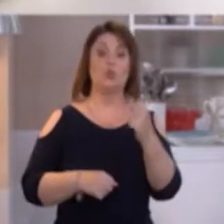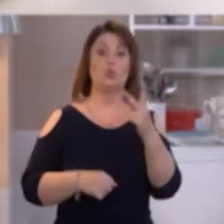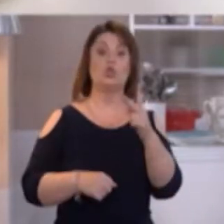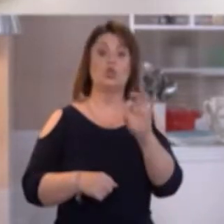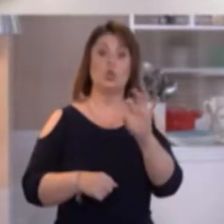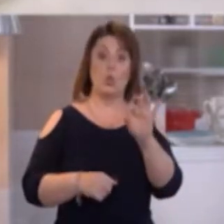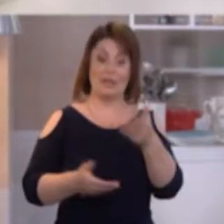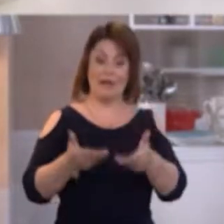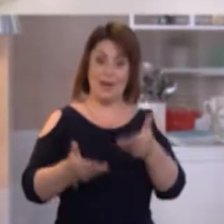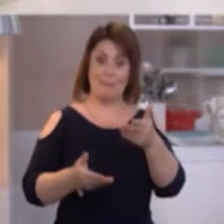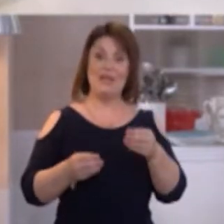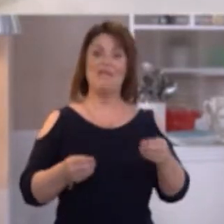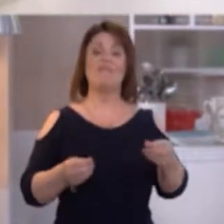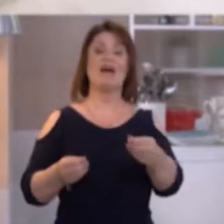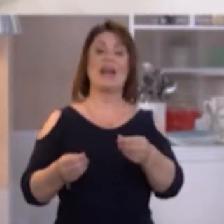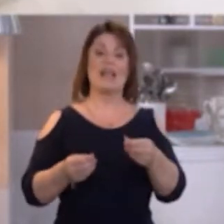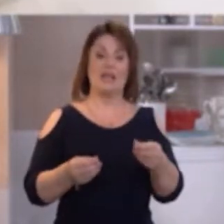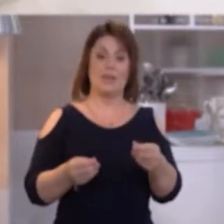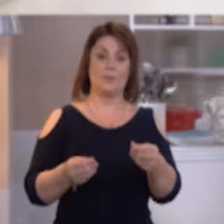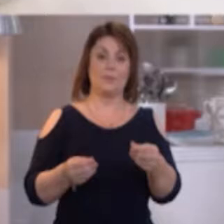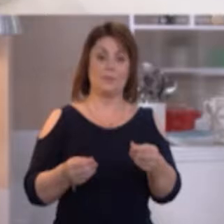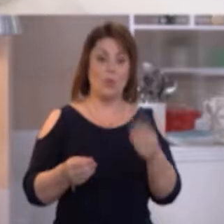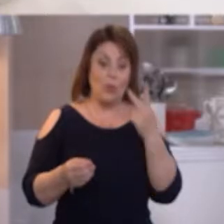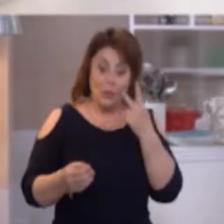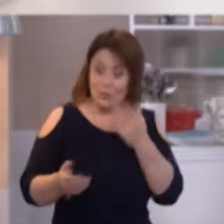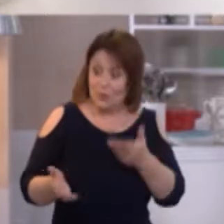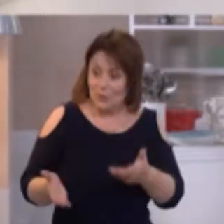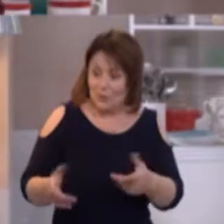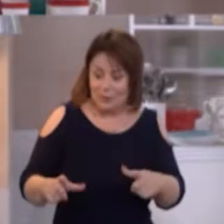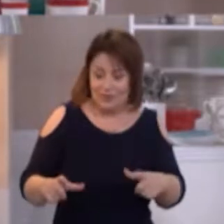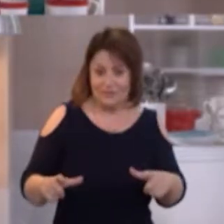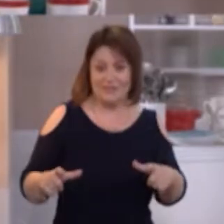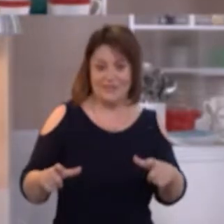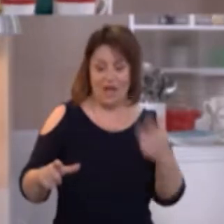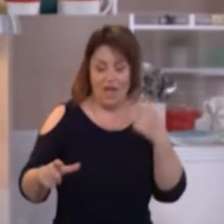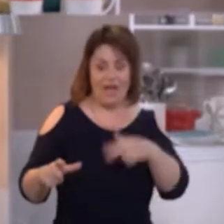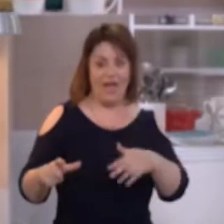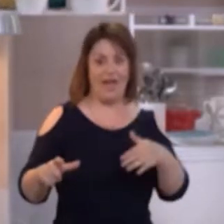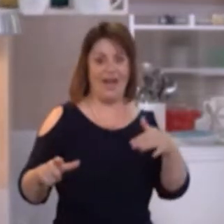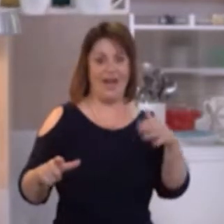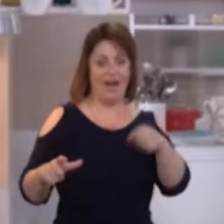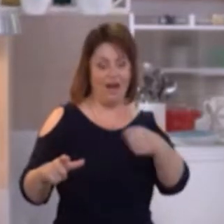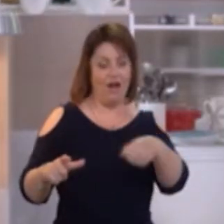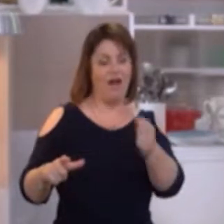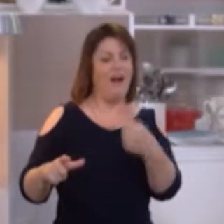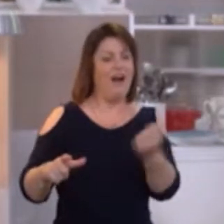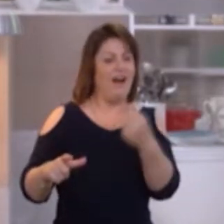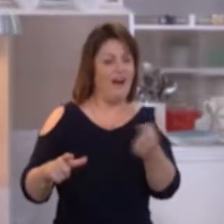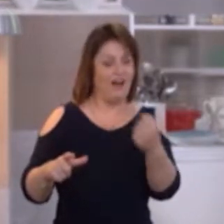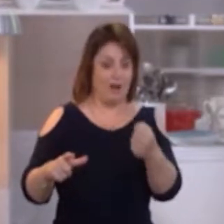grammi di farina, di farine, diciamo. Guarda, ho imparato la tecnica. Fantastico. Si fa meno fatica? Fa